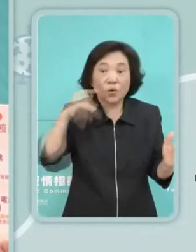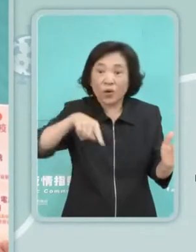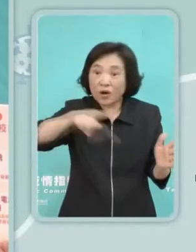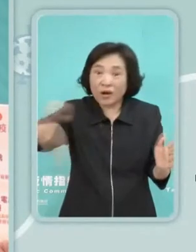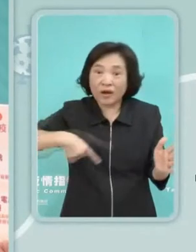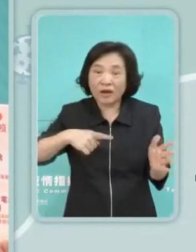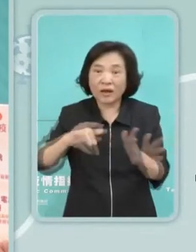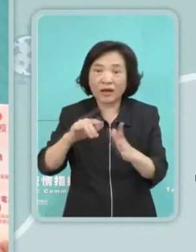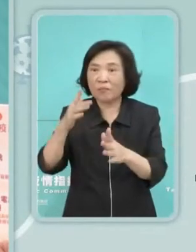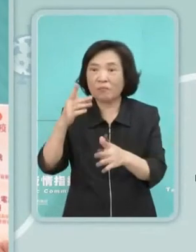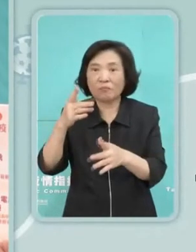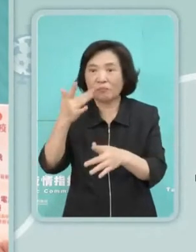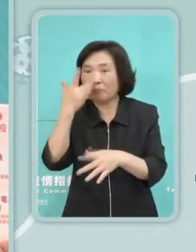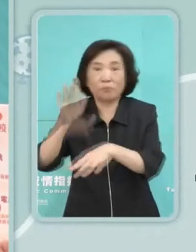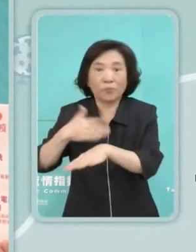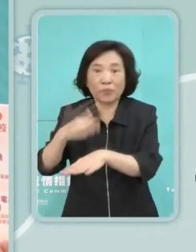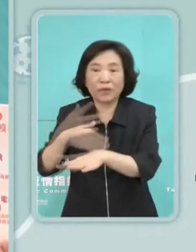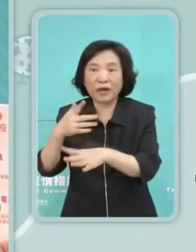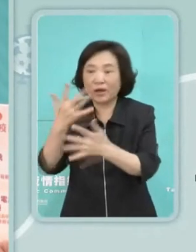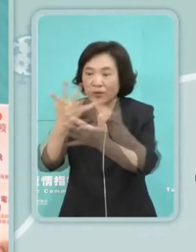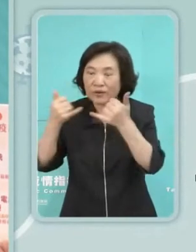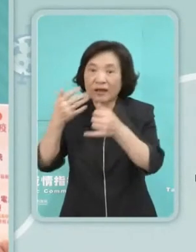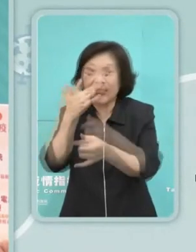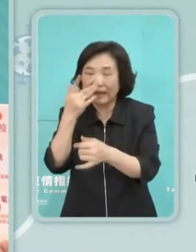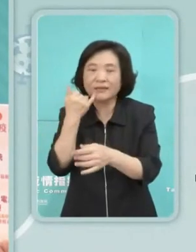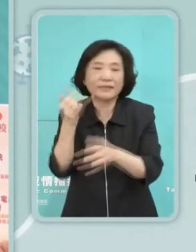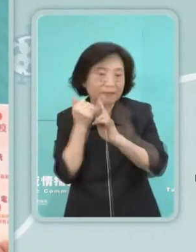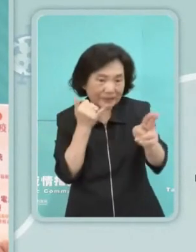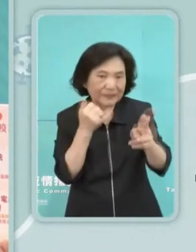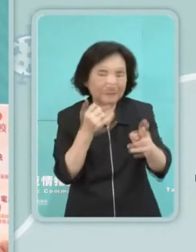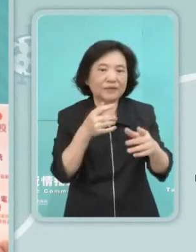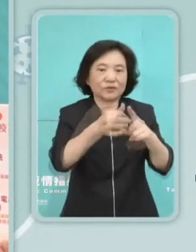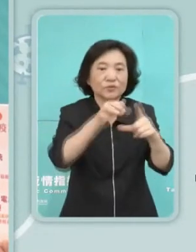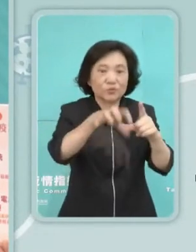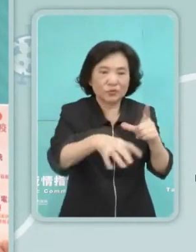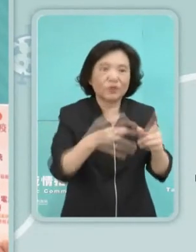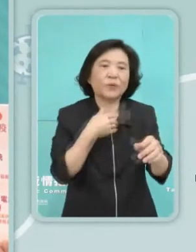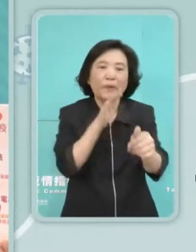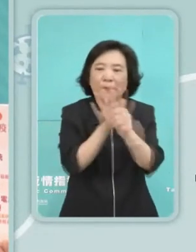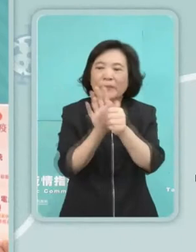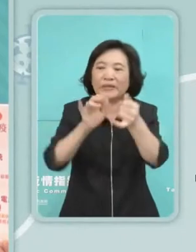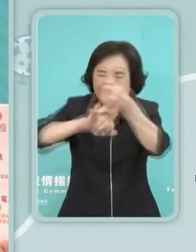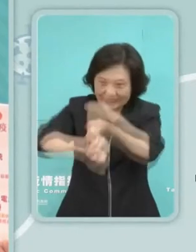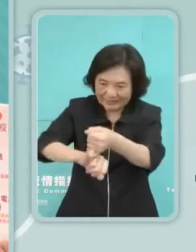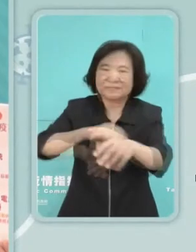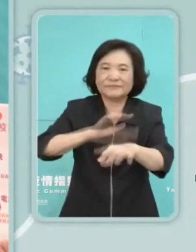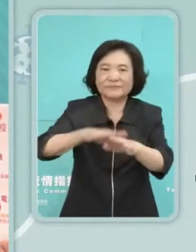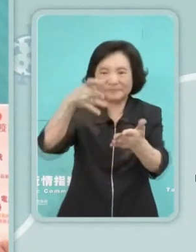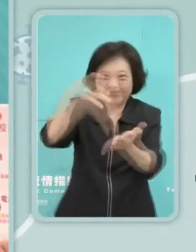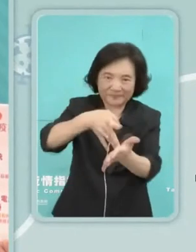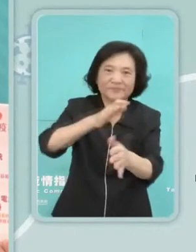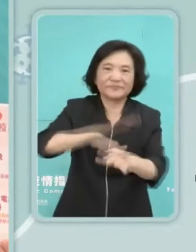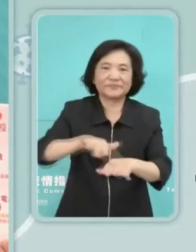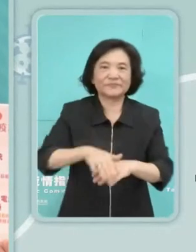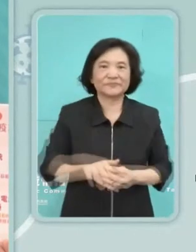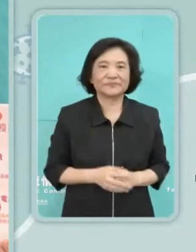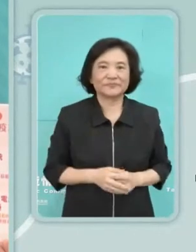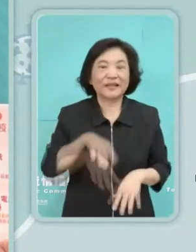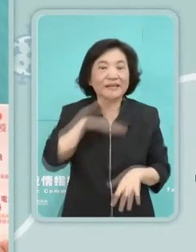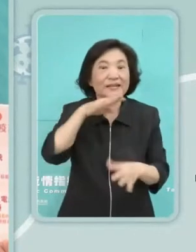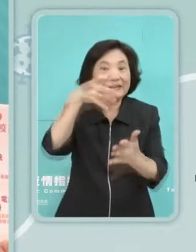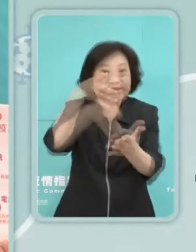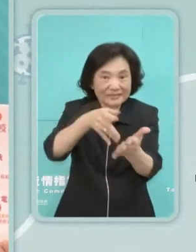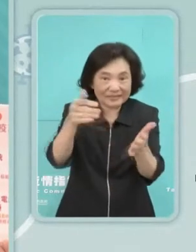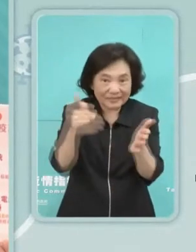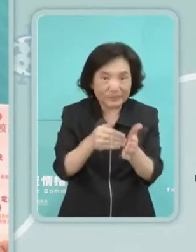打个电话到我们的区公所，我们就会把你登记下来。然后呢，我们登记完